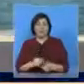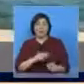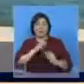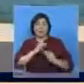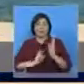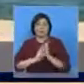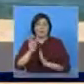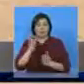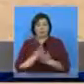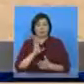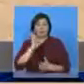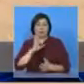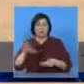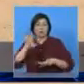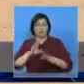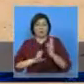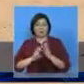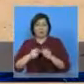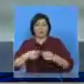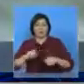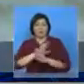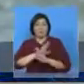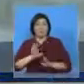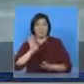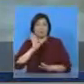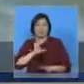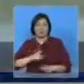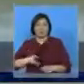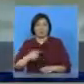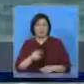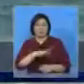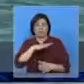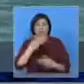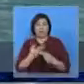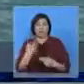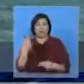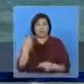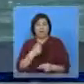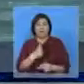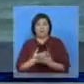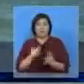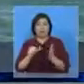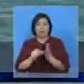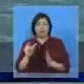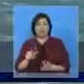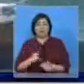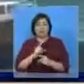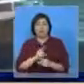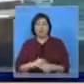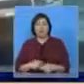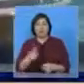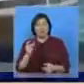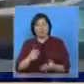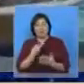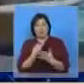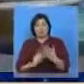басталды. Суға түсу маусымы ресми ашылмаса да өзенге шомылушылар көп. Соңғы 2 аптаның өзінде 6 адам суға кетіп көз жұмды.